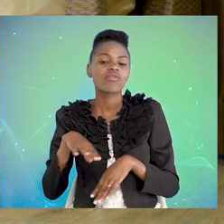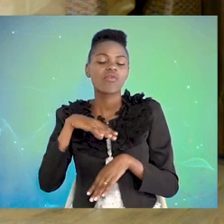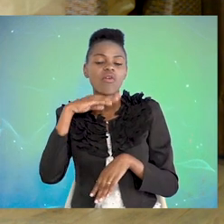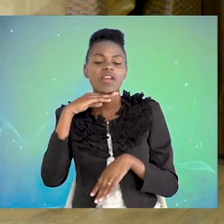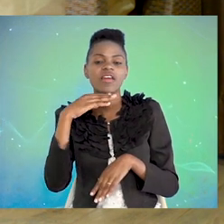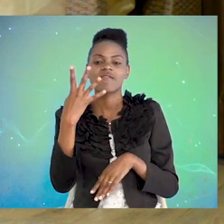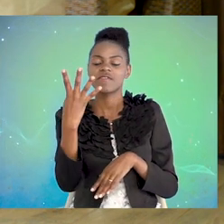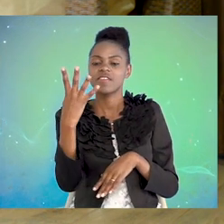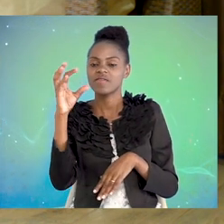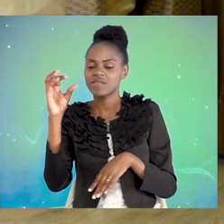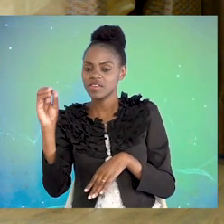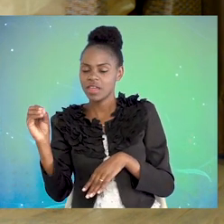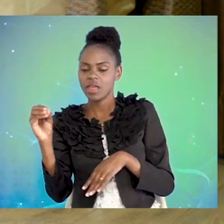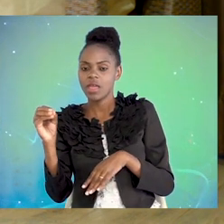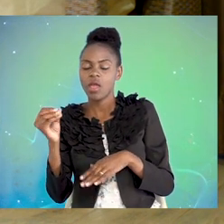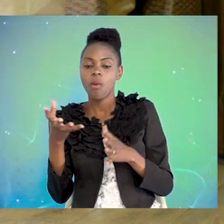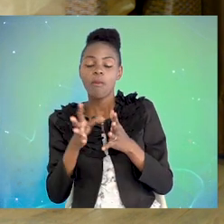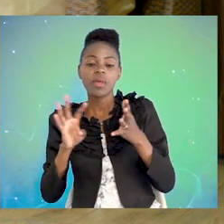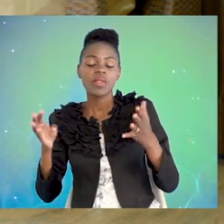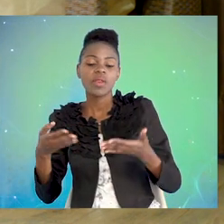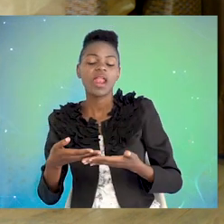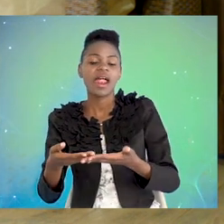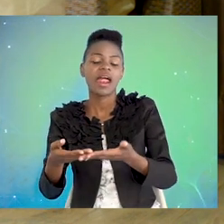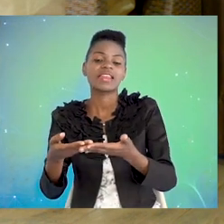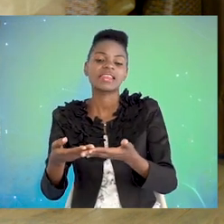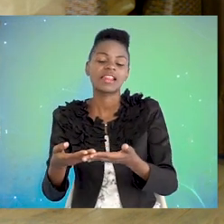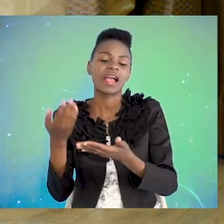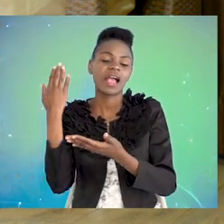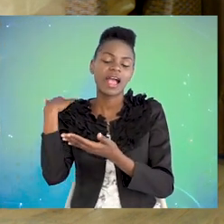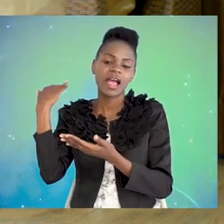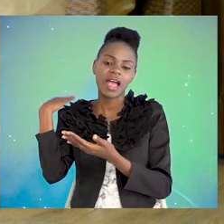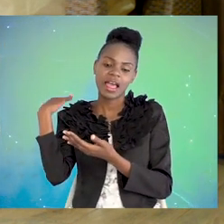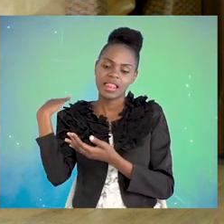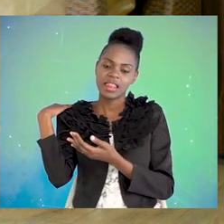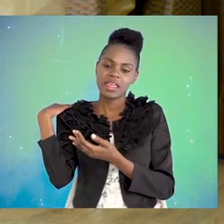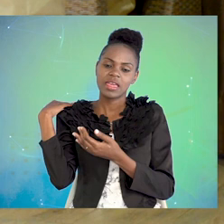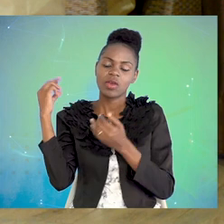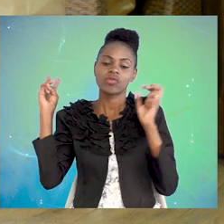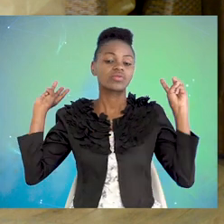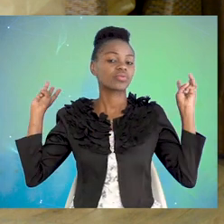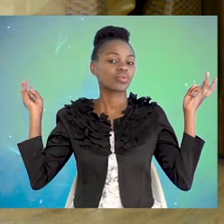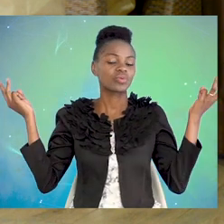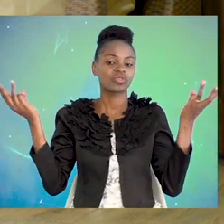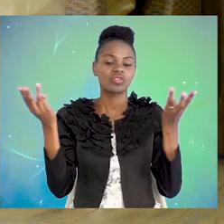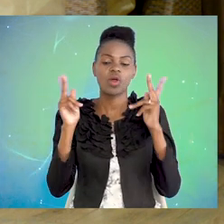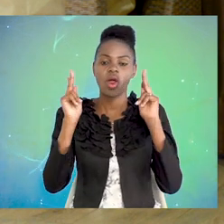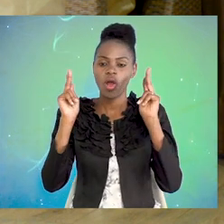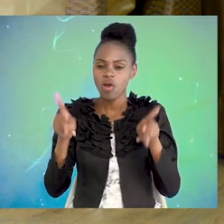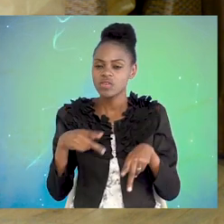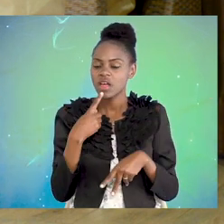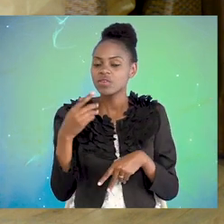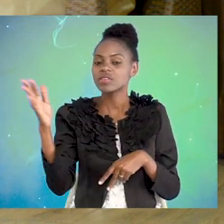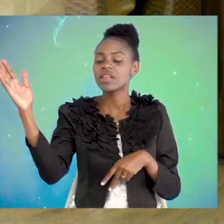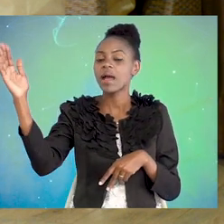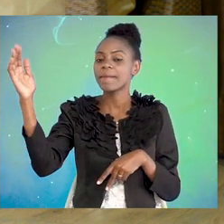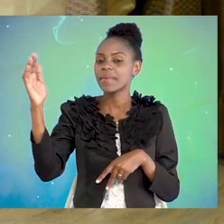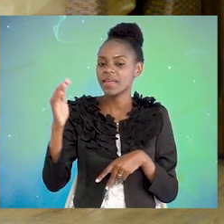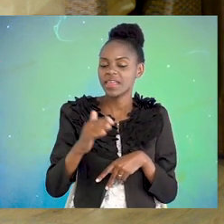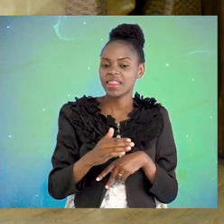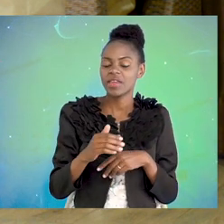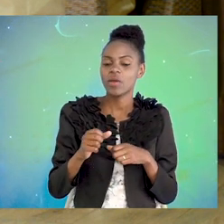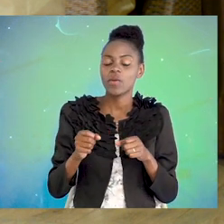50 million alandira kale kademera amene iyu pa dziko lonse lapansi. So ife tikuwamemeza anthu onse kuti abwere kuyambira